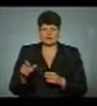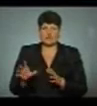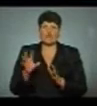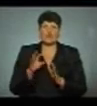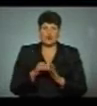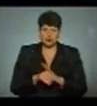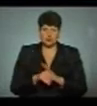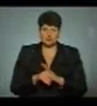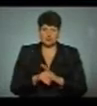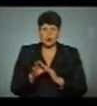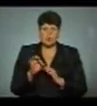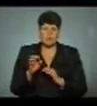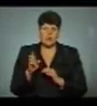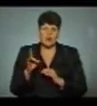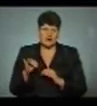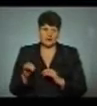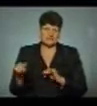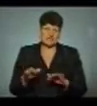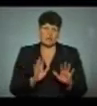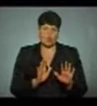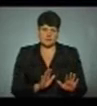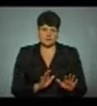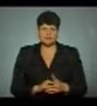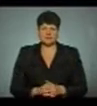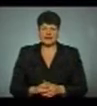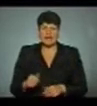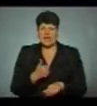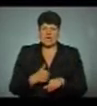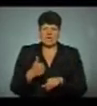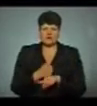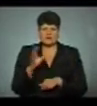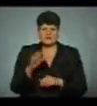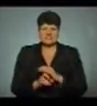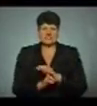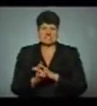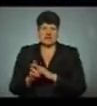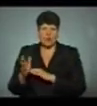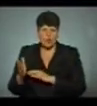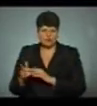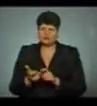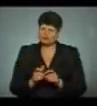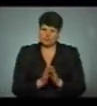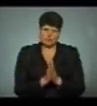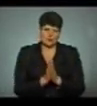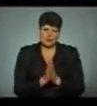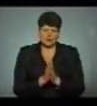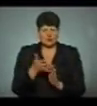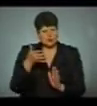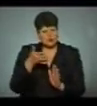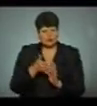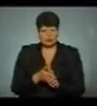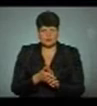включно з обрядами та церемоніями. Лідерів усіх церков я дуже прошу з